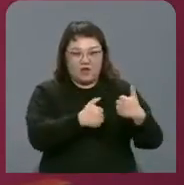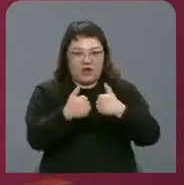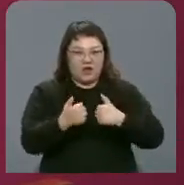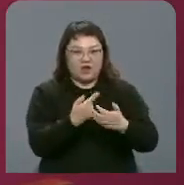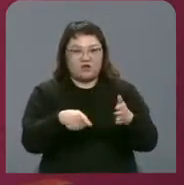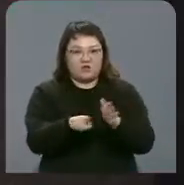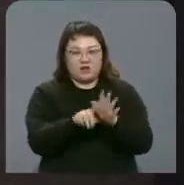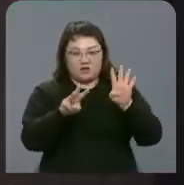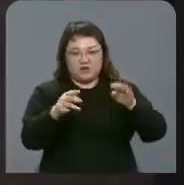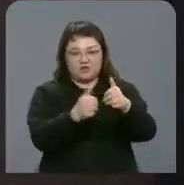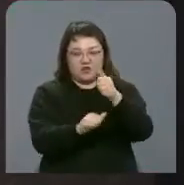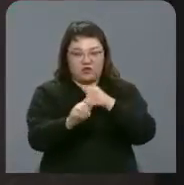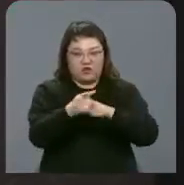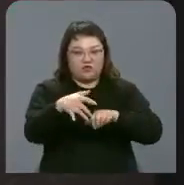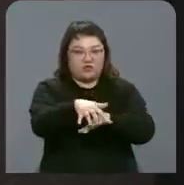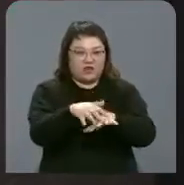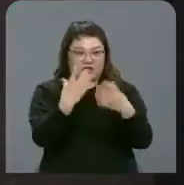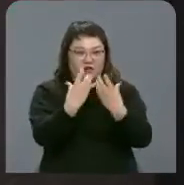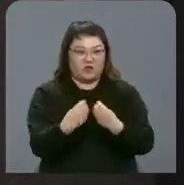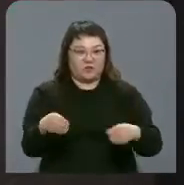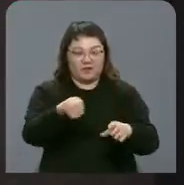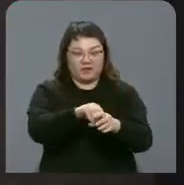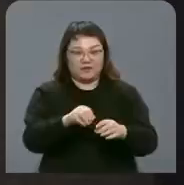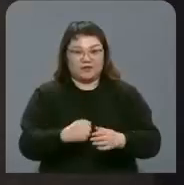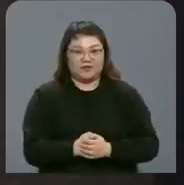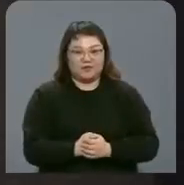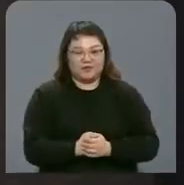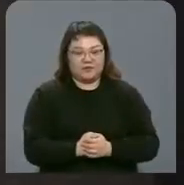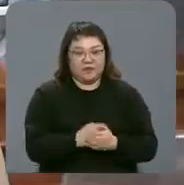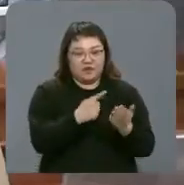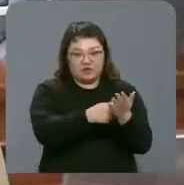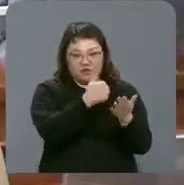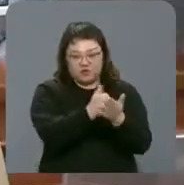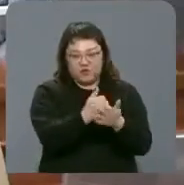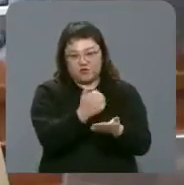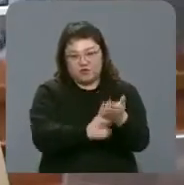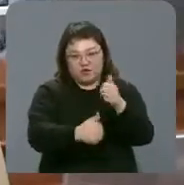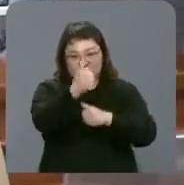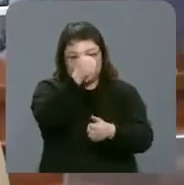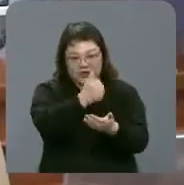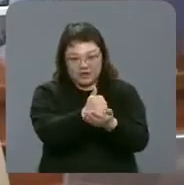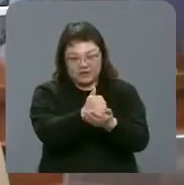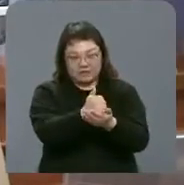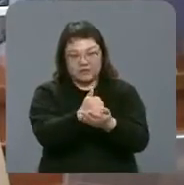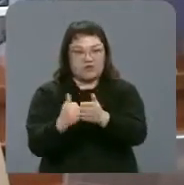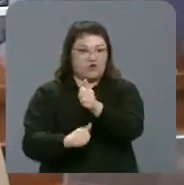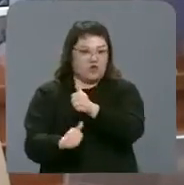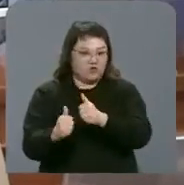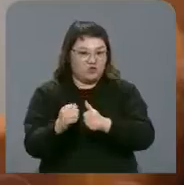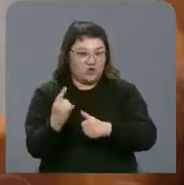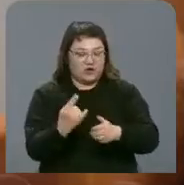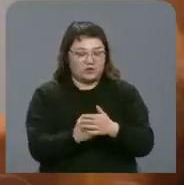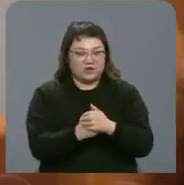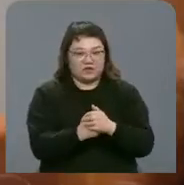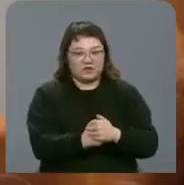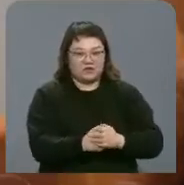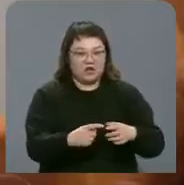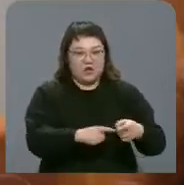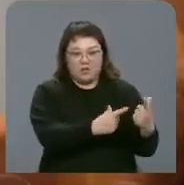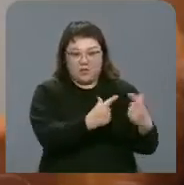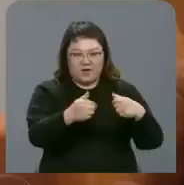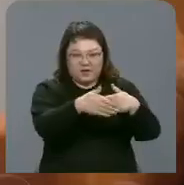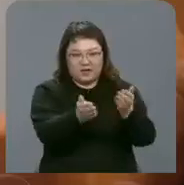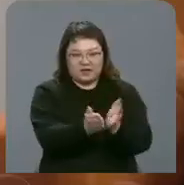4.3 위원회를 구성하는 내용도 포함됐습니다. 국무총리를 위원장으로 하는 4.3 위원회에는 교섭단체 추천 위원 4명이